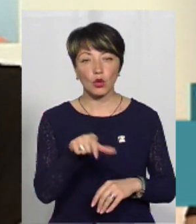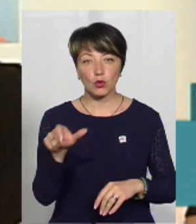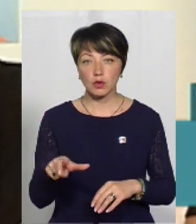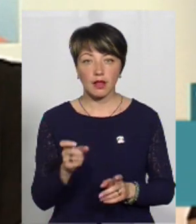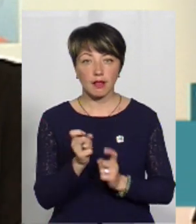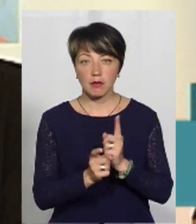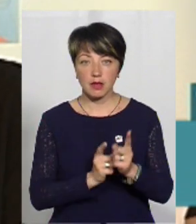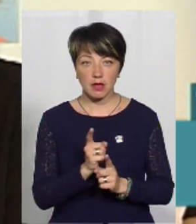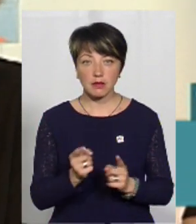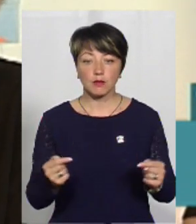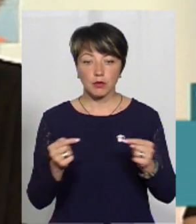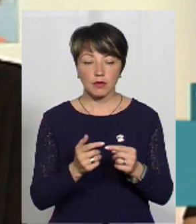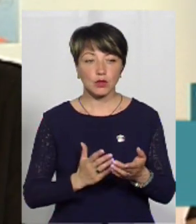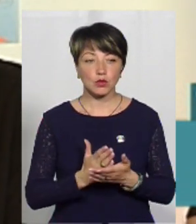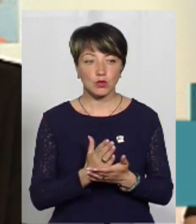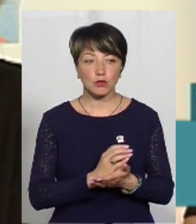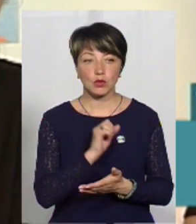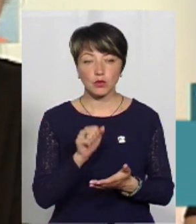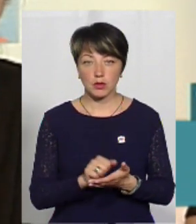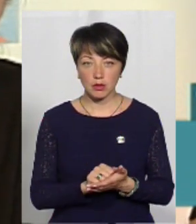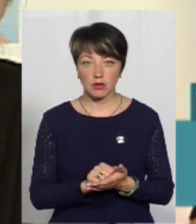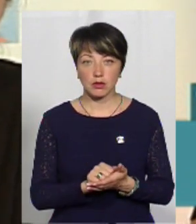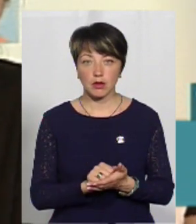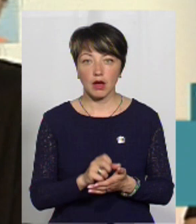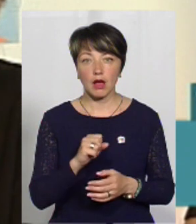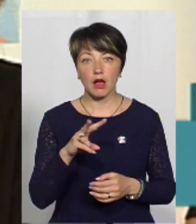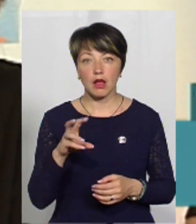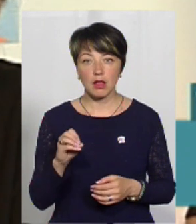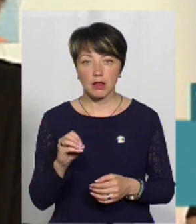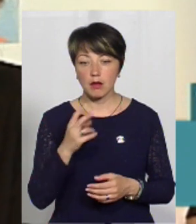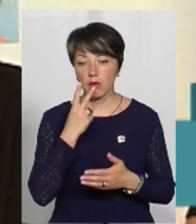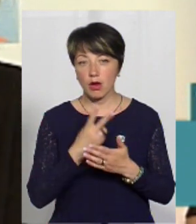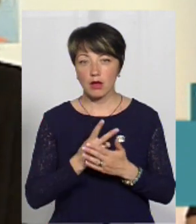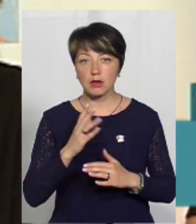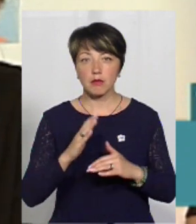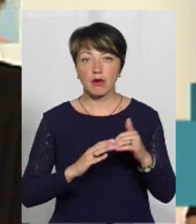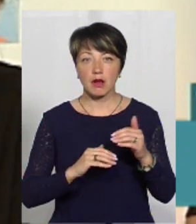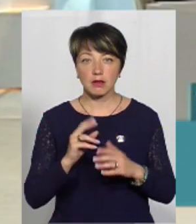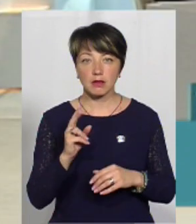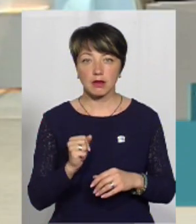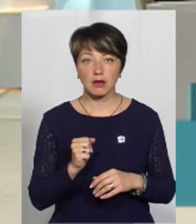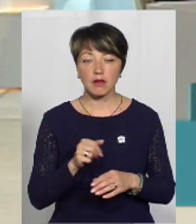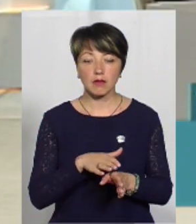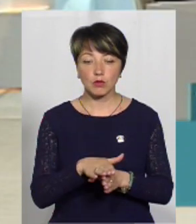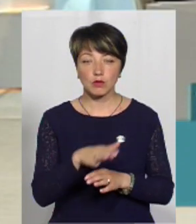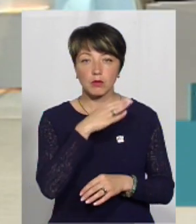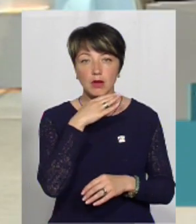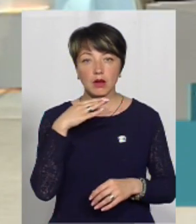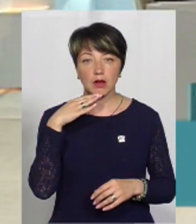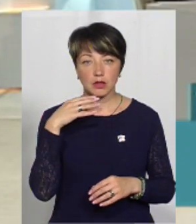які не міняються, їх відповідні служби документують, вони притягуються до відповідальності. Але, як показує практика, що суттєво відбулося багато